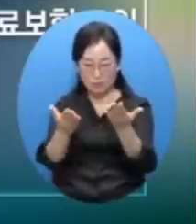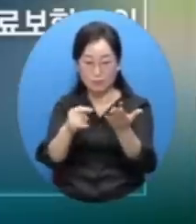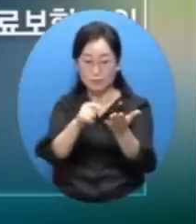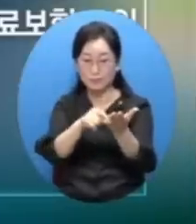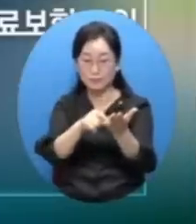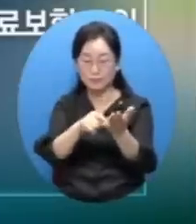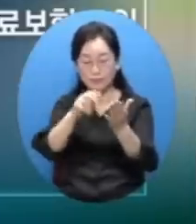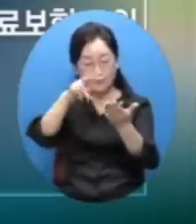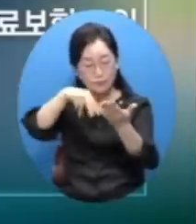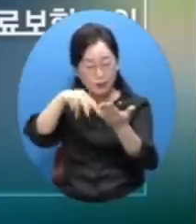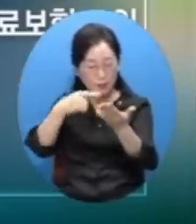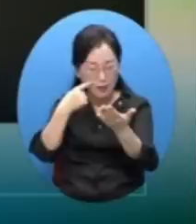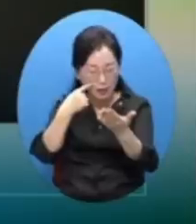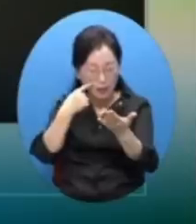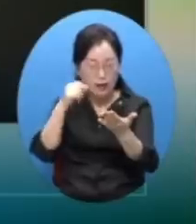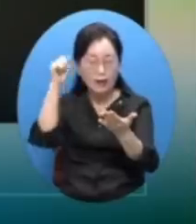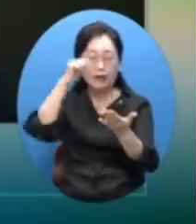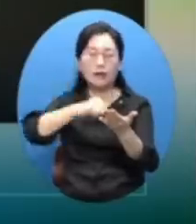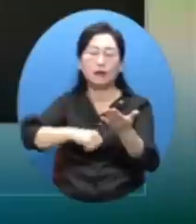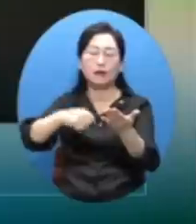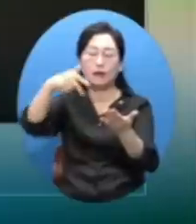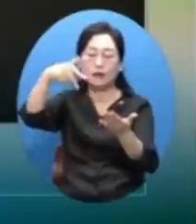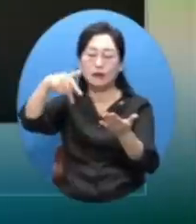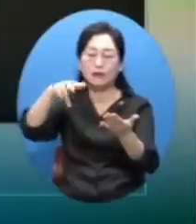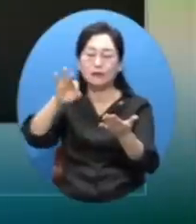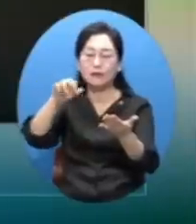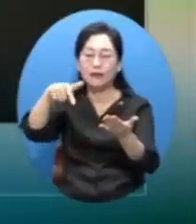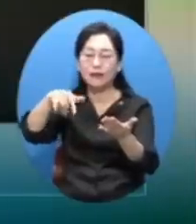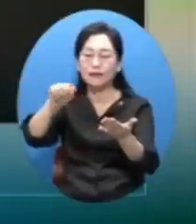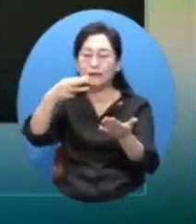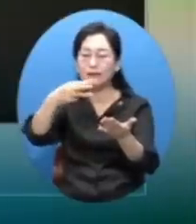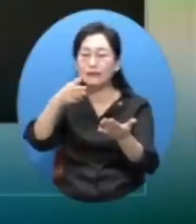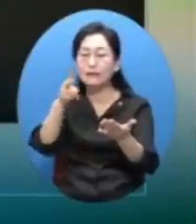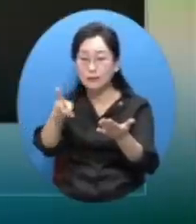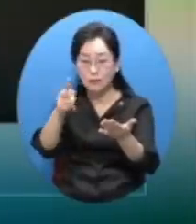책을 보면서 다시 한번 장결의 박사님을 생각하게 됐습니다.